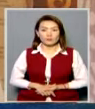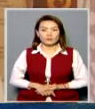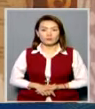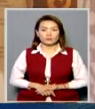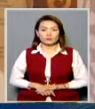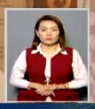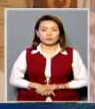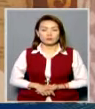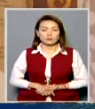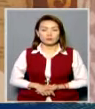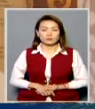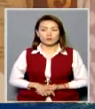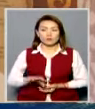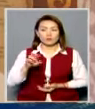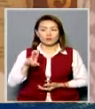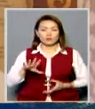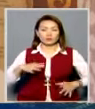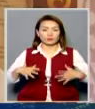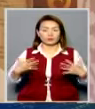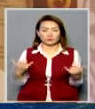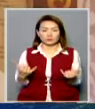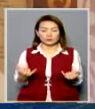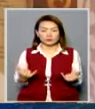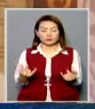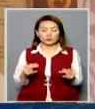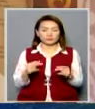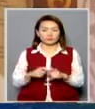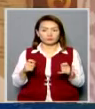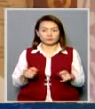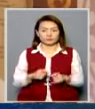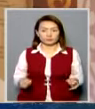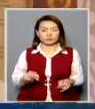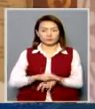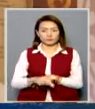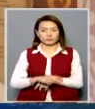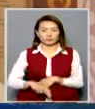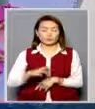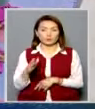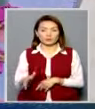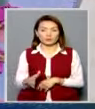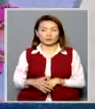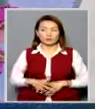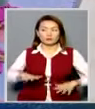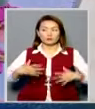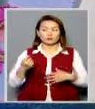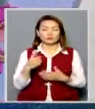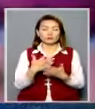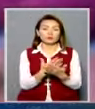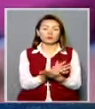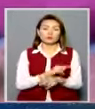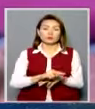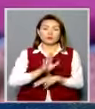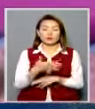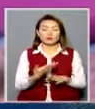Бүгінгі шарада, бүгінгі облыстық семинарымызда ашық сабақтар және шеберлік сабақтар өткізілуде. Семинар 11 бағыт бойынша